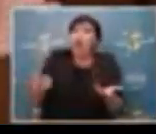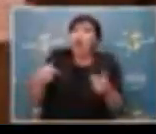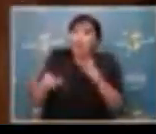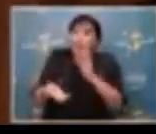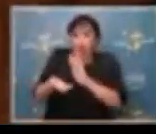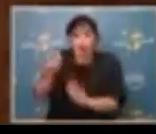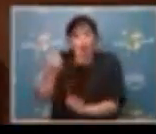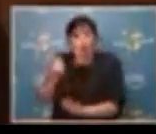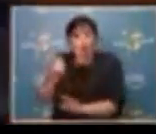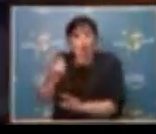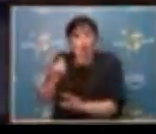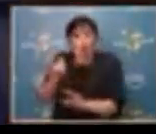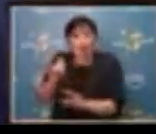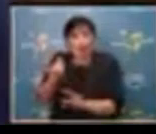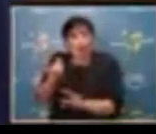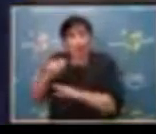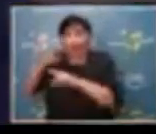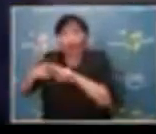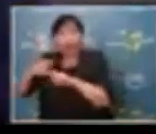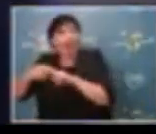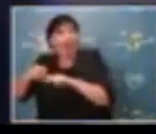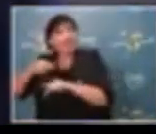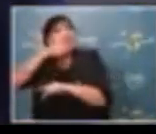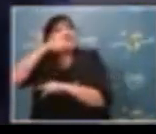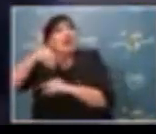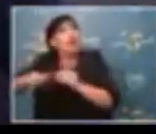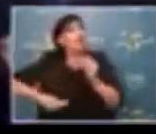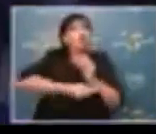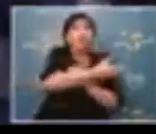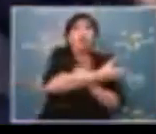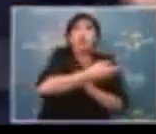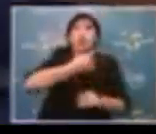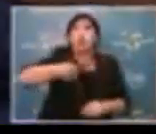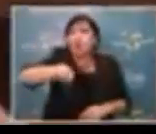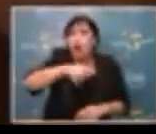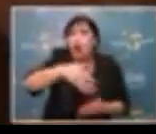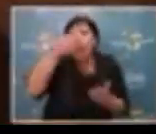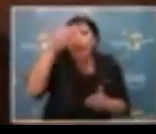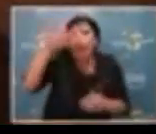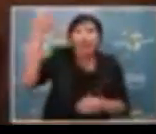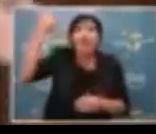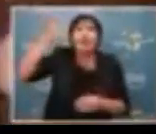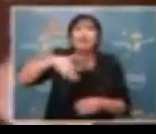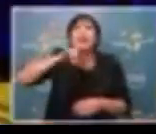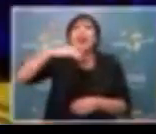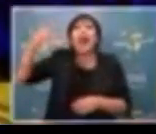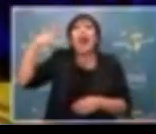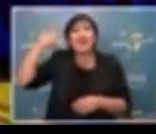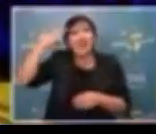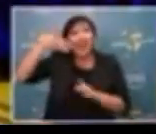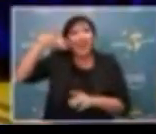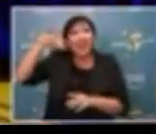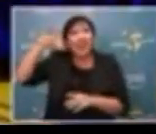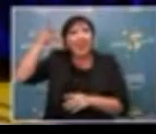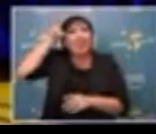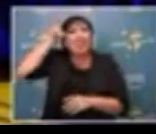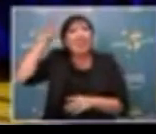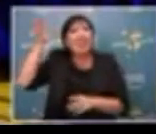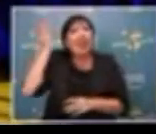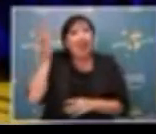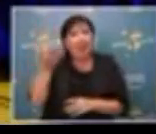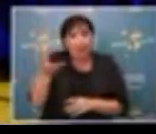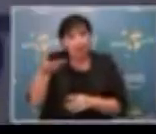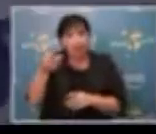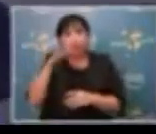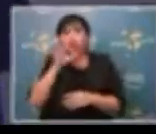togliere e dare i pezzi a chi gli serve, noi siamo indietro 1000 anni rispetto agli indiani. Noi il 50% di